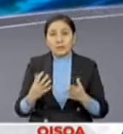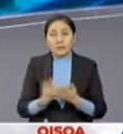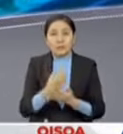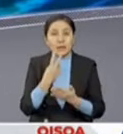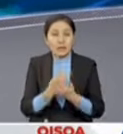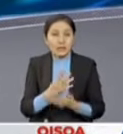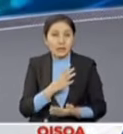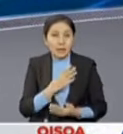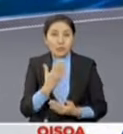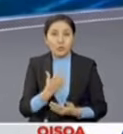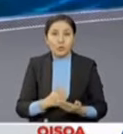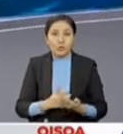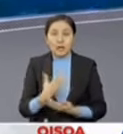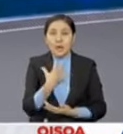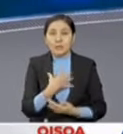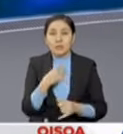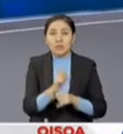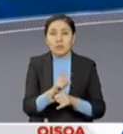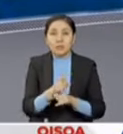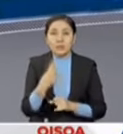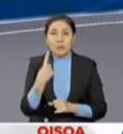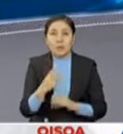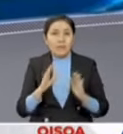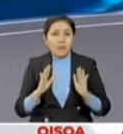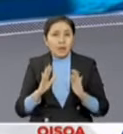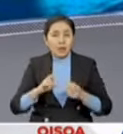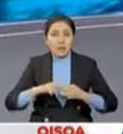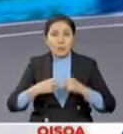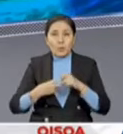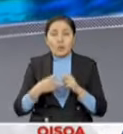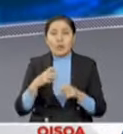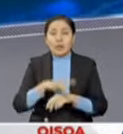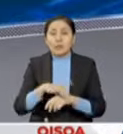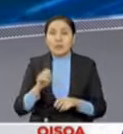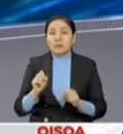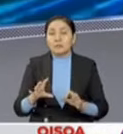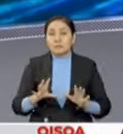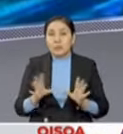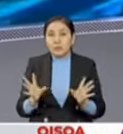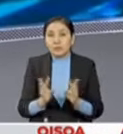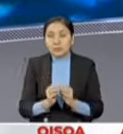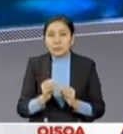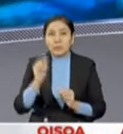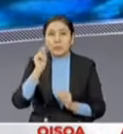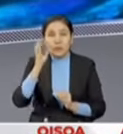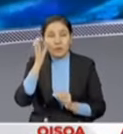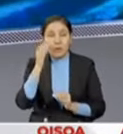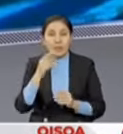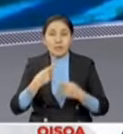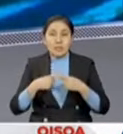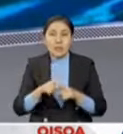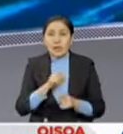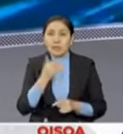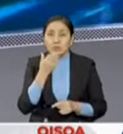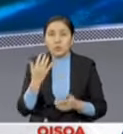topishga qaratilgan. Bu yo'nalishdagi asosiy vazifalardan biri nafaqat muammolarni aniqlash, shu bilan birga ilm-fan va texnologiyalarning